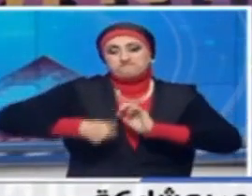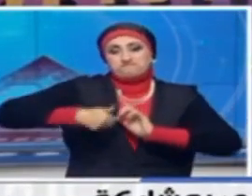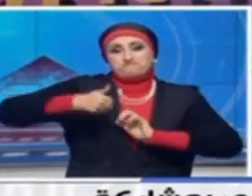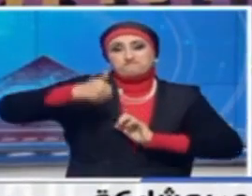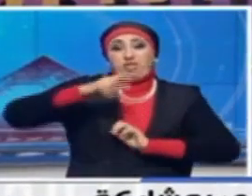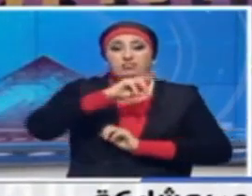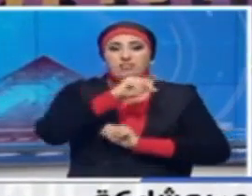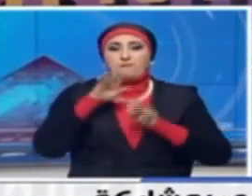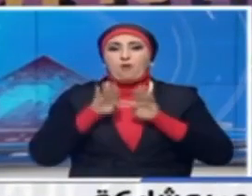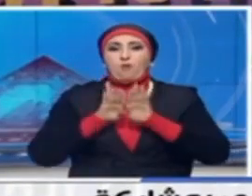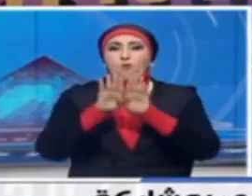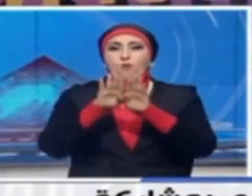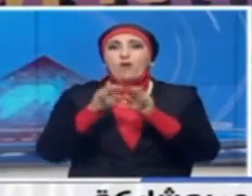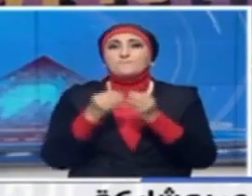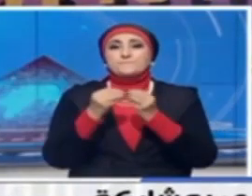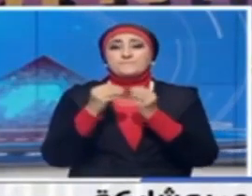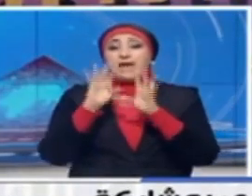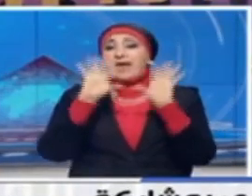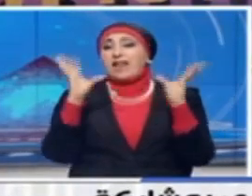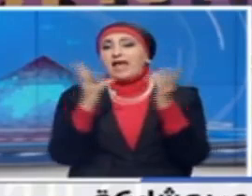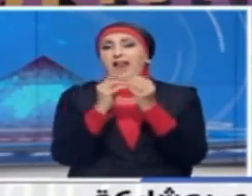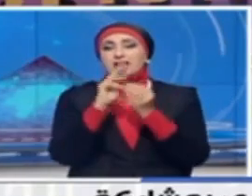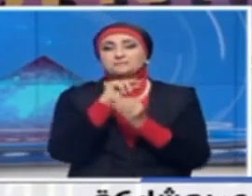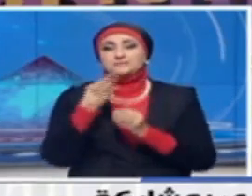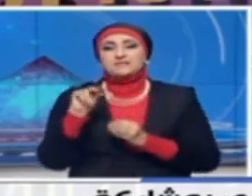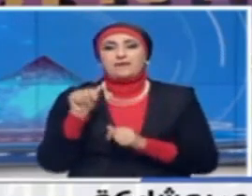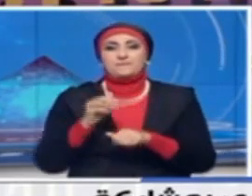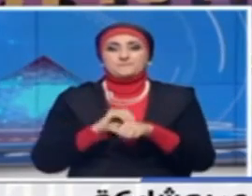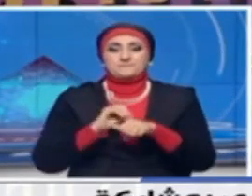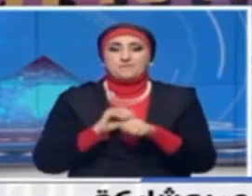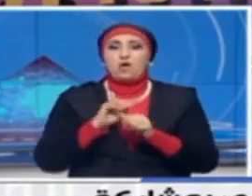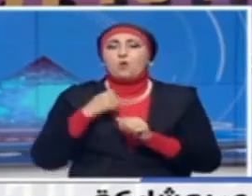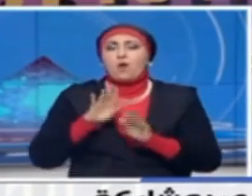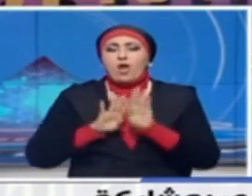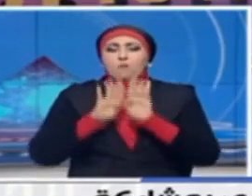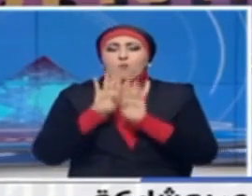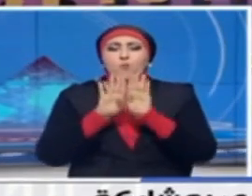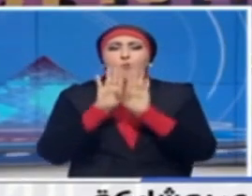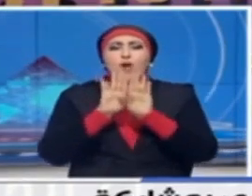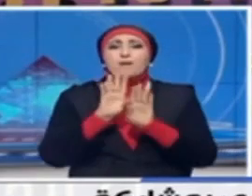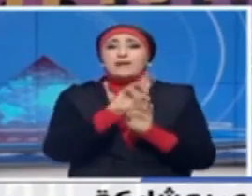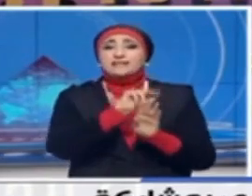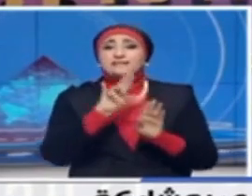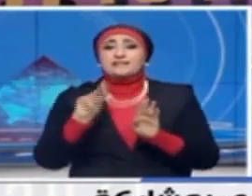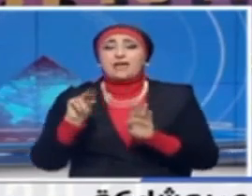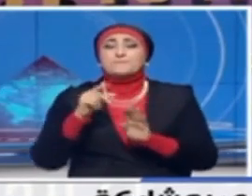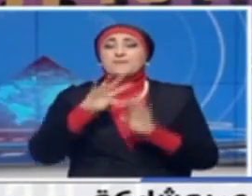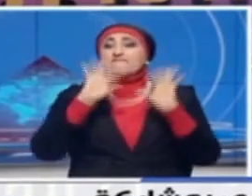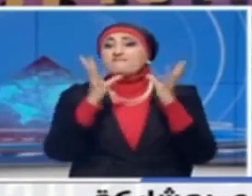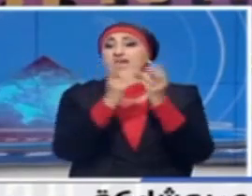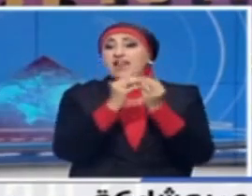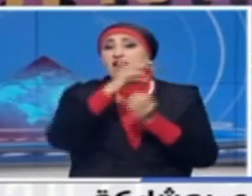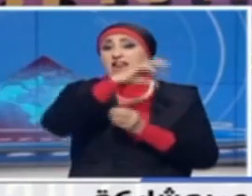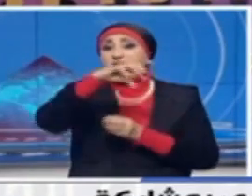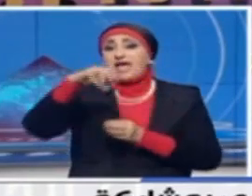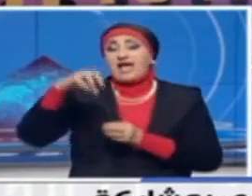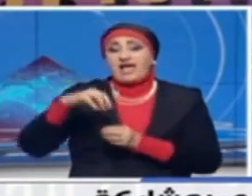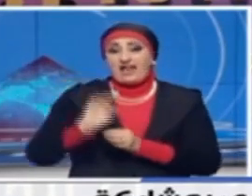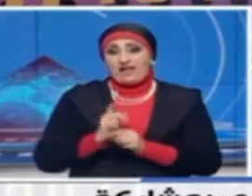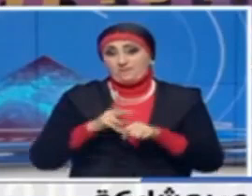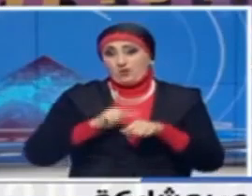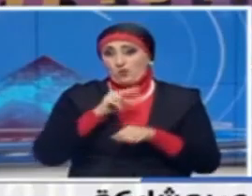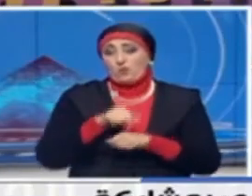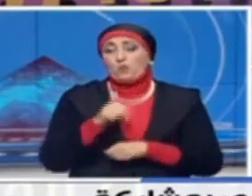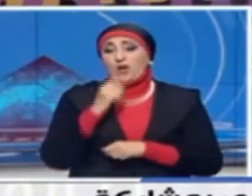اتباع التحول الرقمي ومواكبة التطور التكنولوجي الحاصل في مختلف دول العالم. على